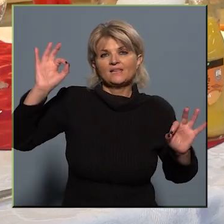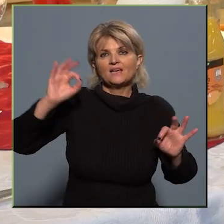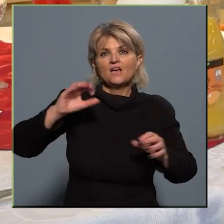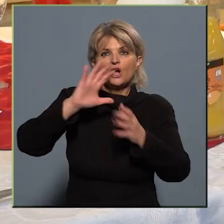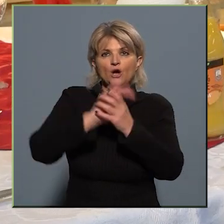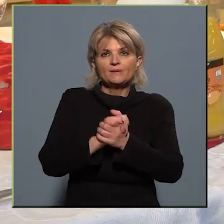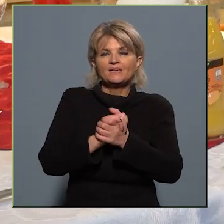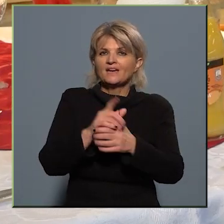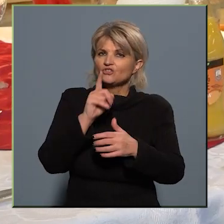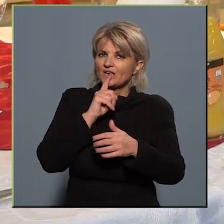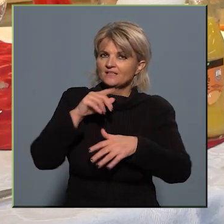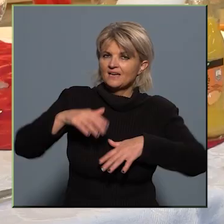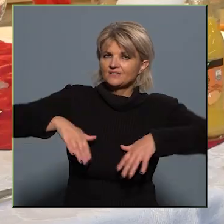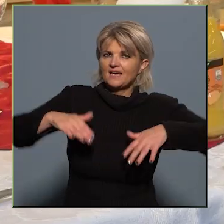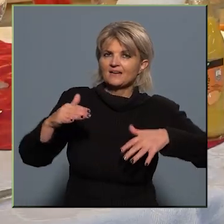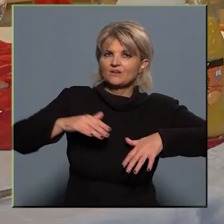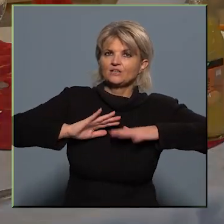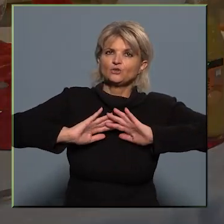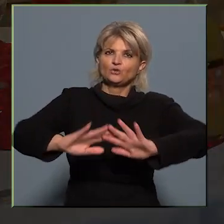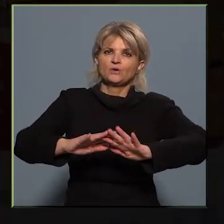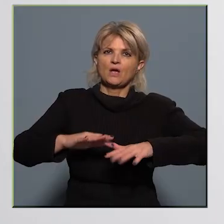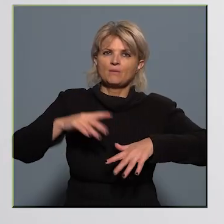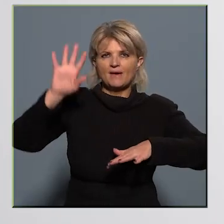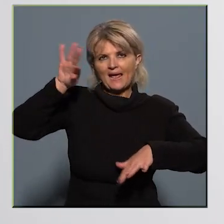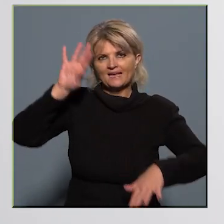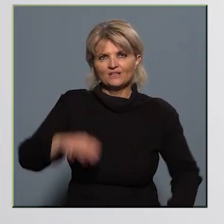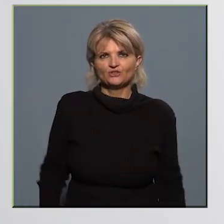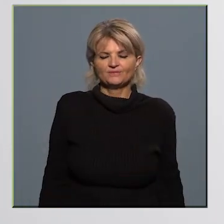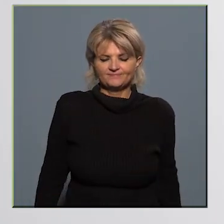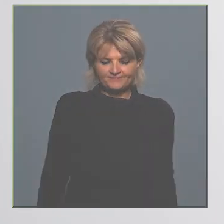csendje szárnyain sodorja a merengést.